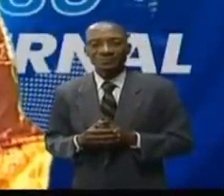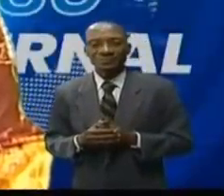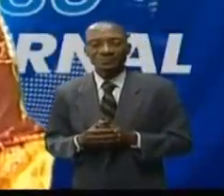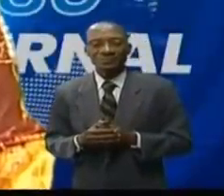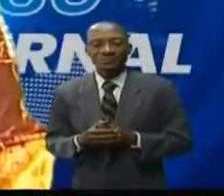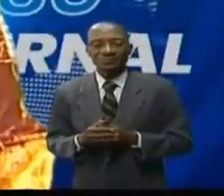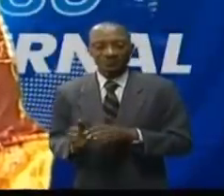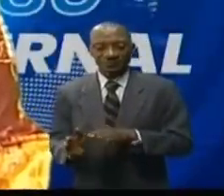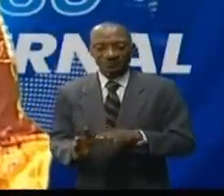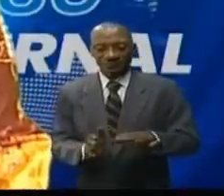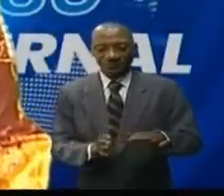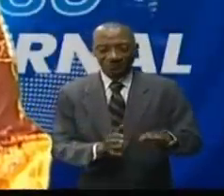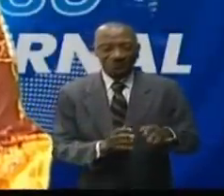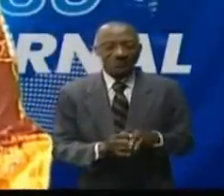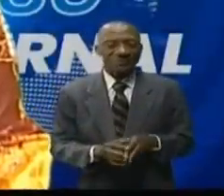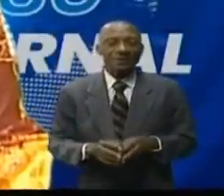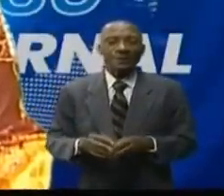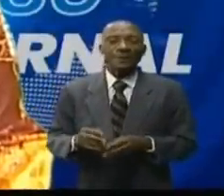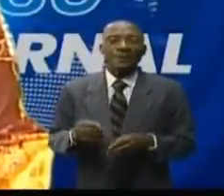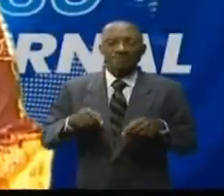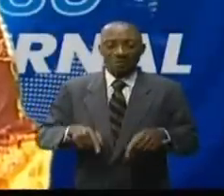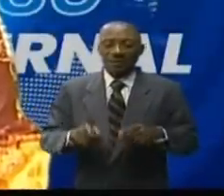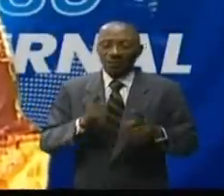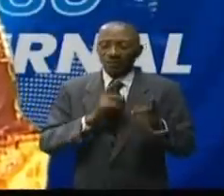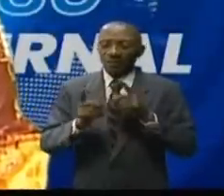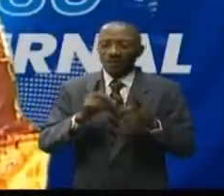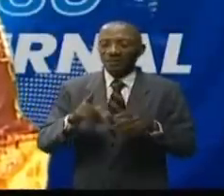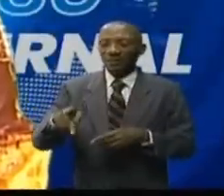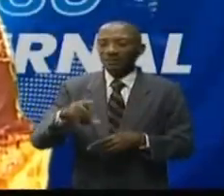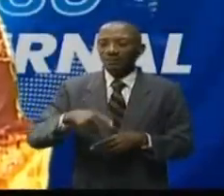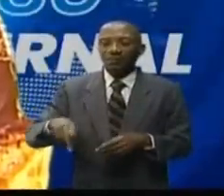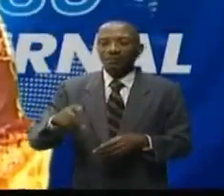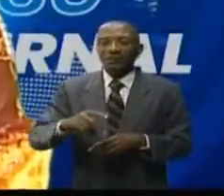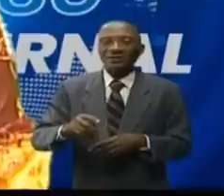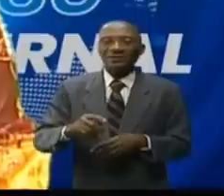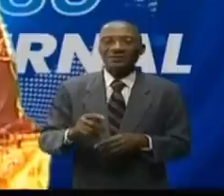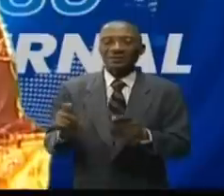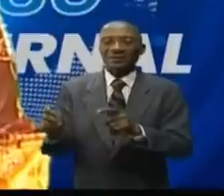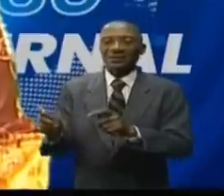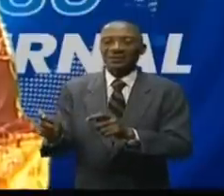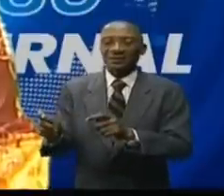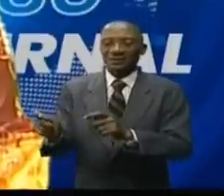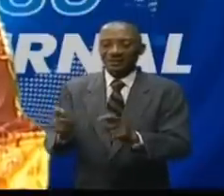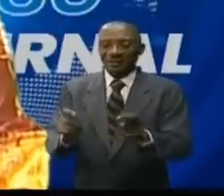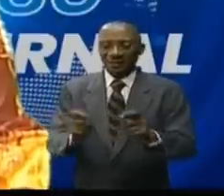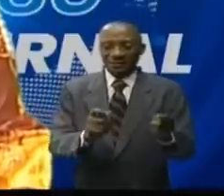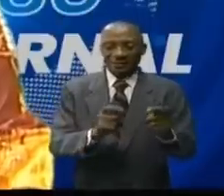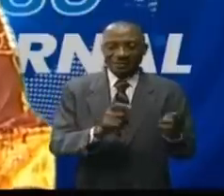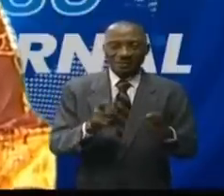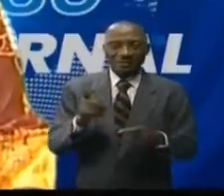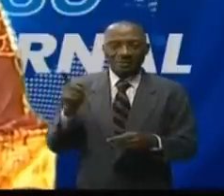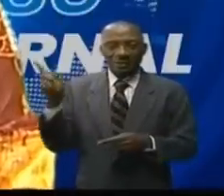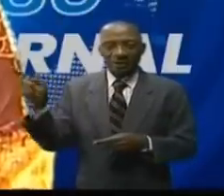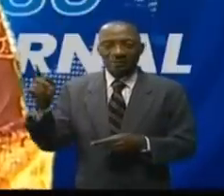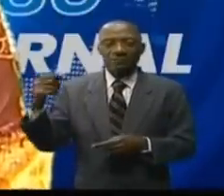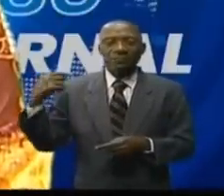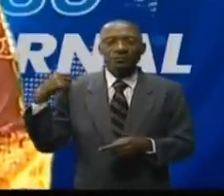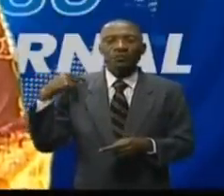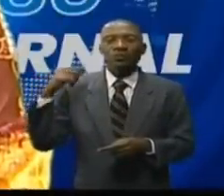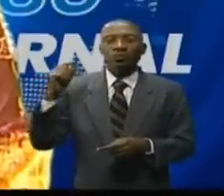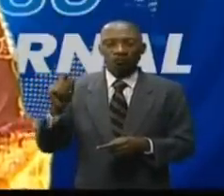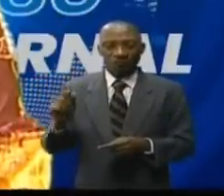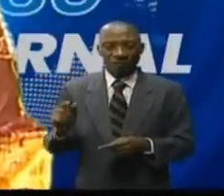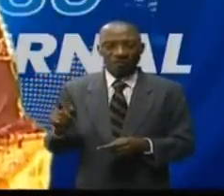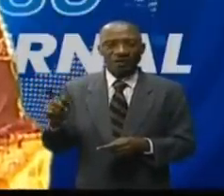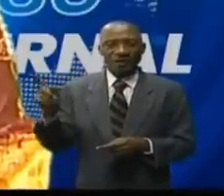Tanganyika. La gouverneure de province a regagné Kalemie après une mission de travail effectuée à Kinshasa. Aussitôt d'arrivée, Mwayuma